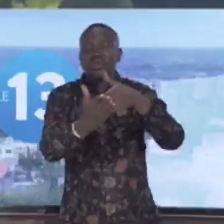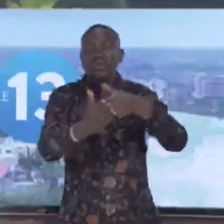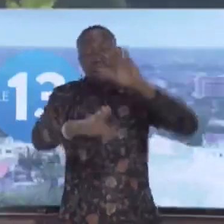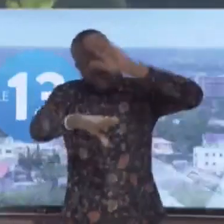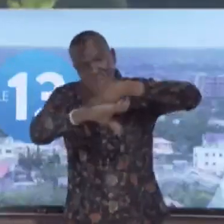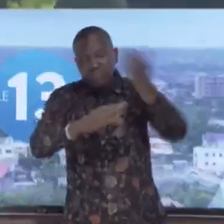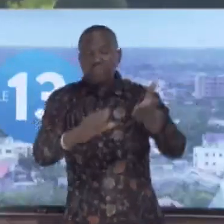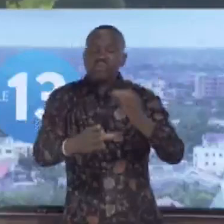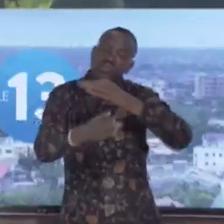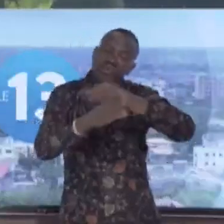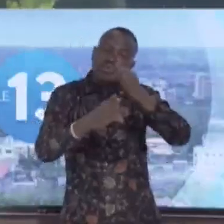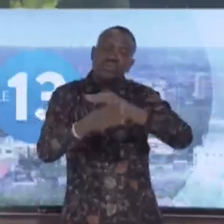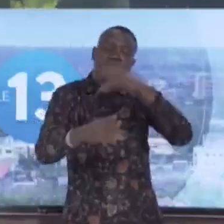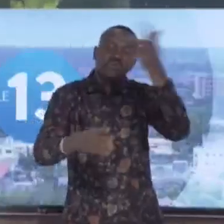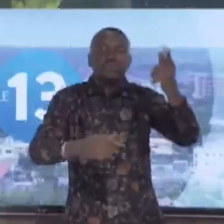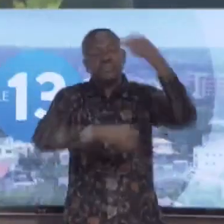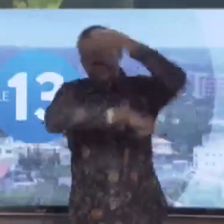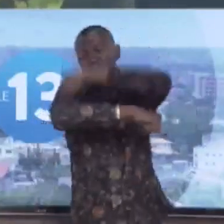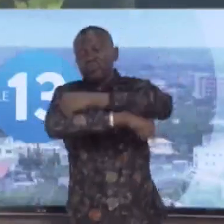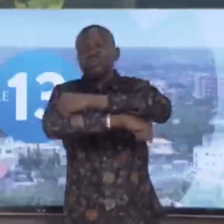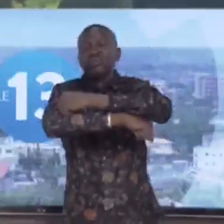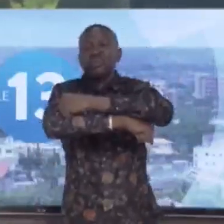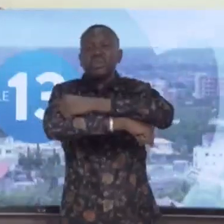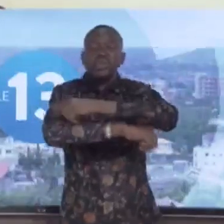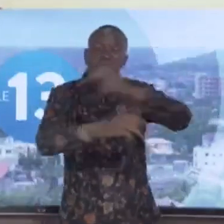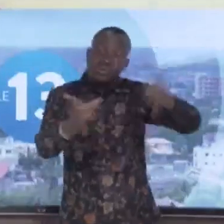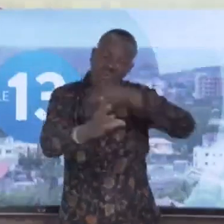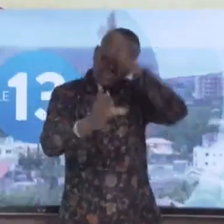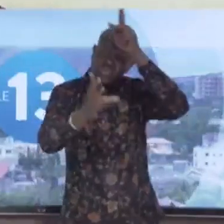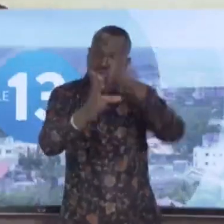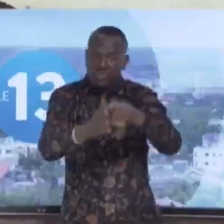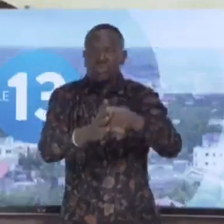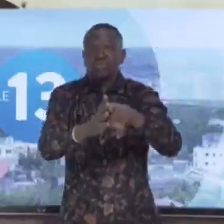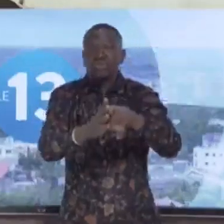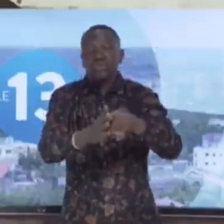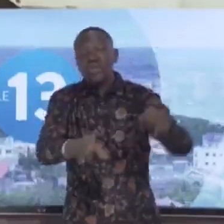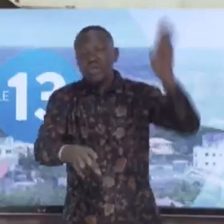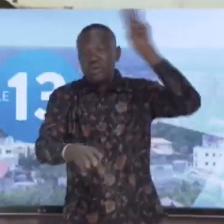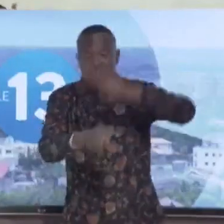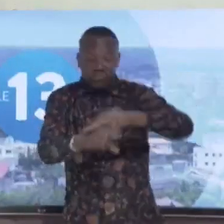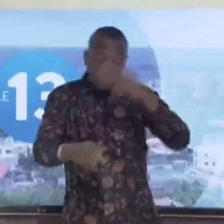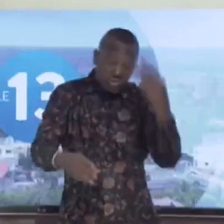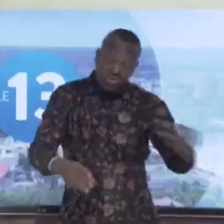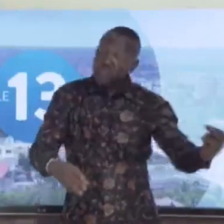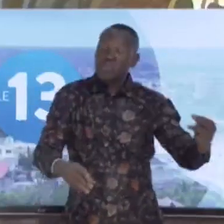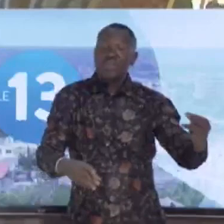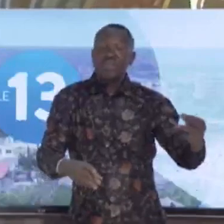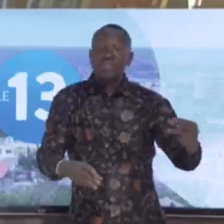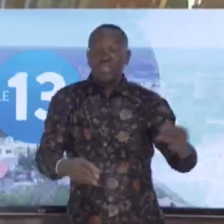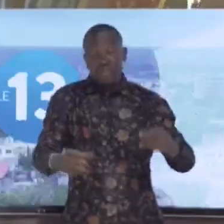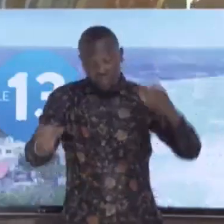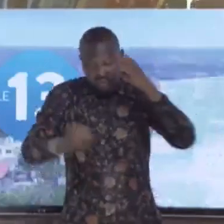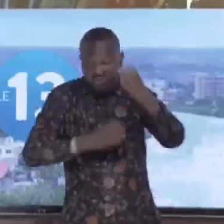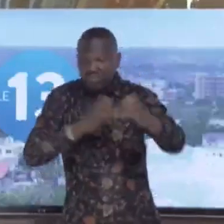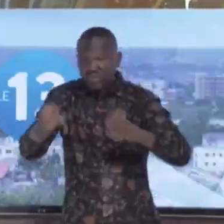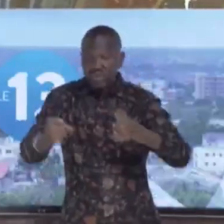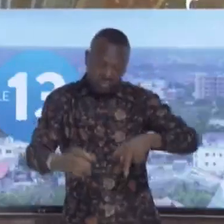cette formation de 3 jours, les participants sont censés être mieux outillés pour mener à bien la